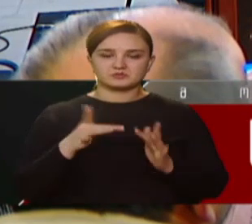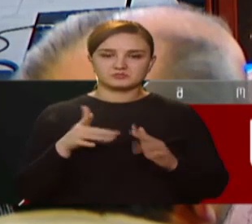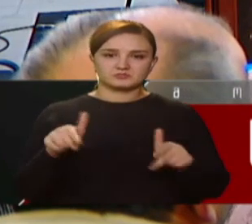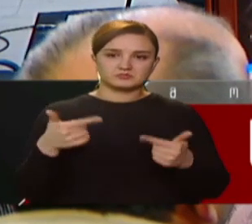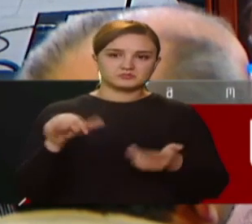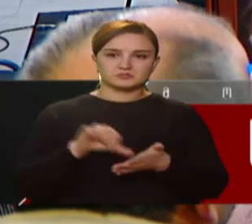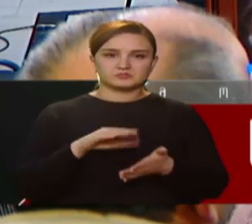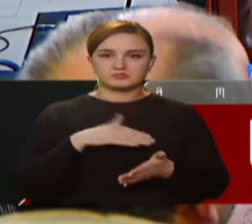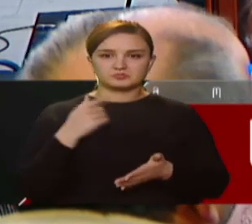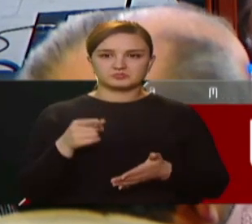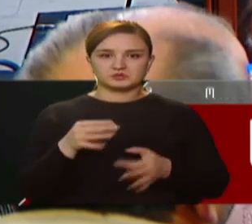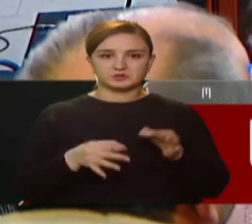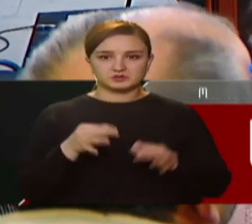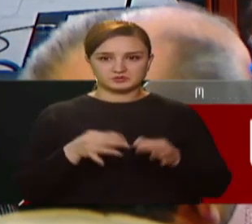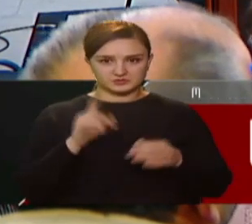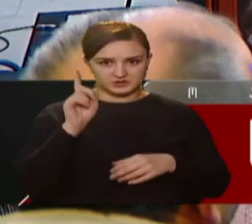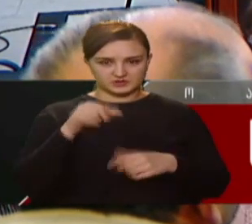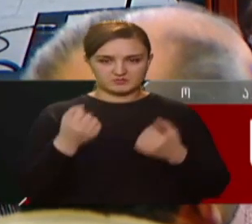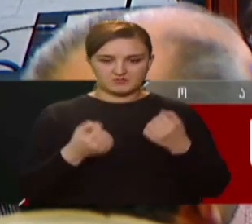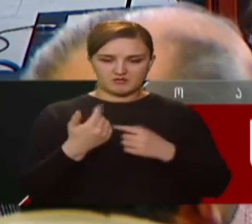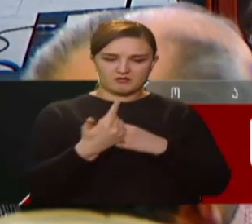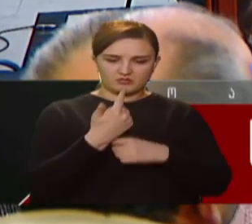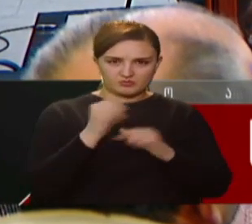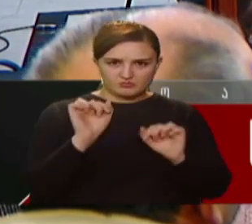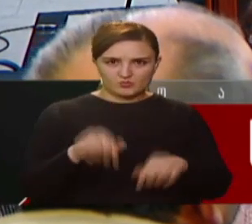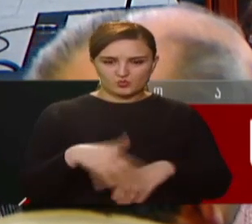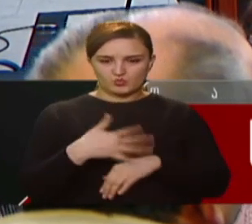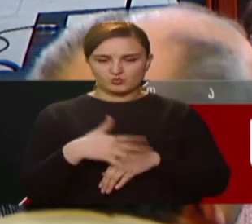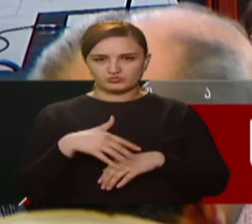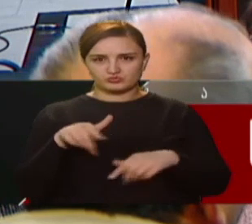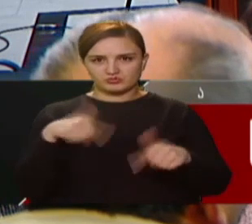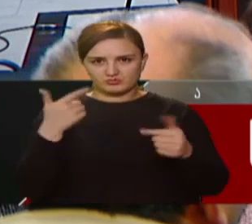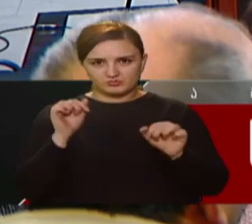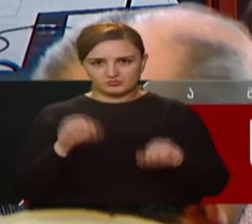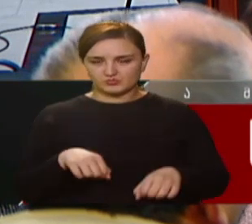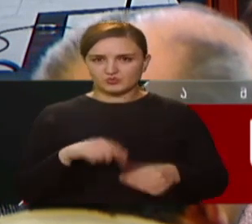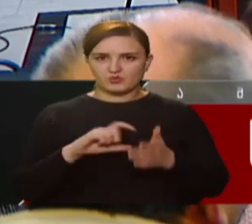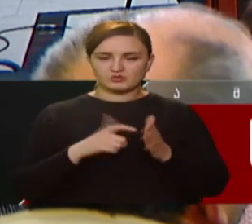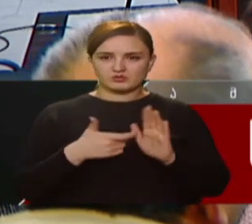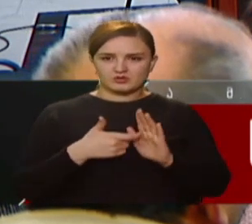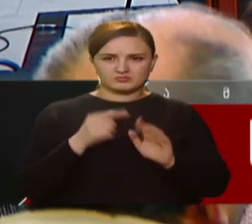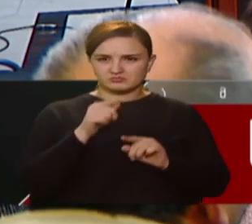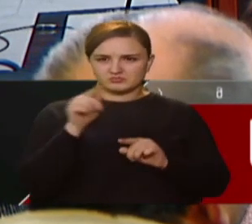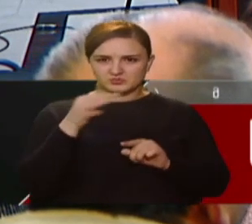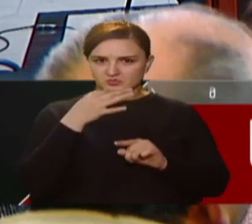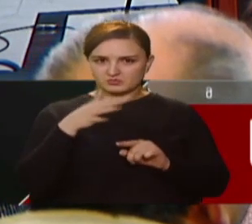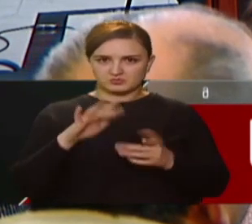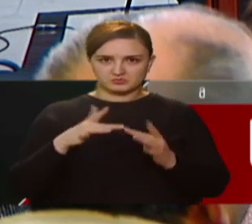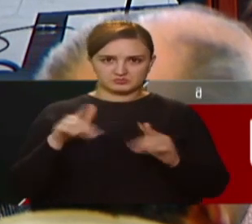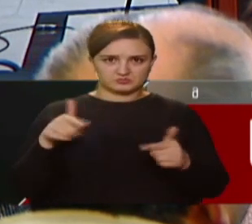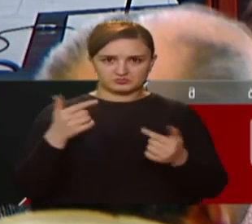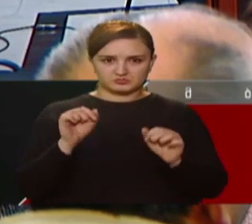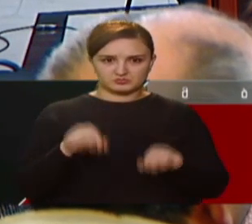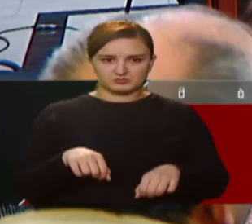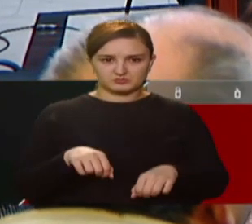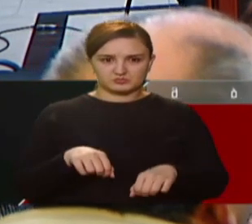chatva bikhteba sasamartos khomevshi makanidan, kuchidan, avitskhan darvazobshi da tsvagan an